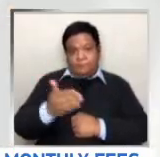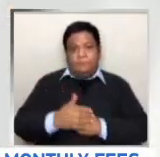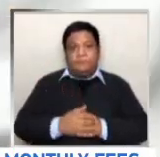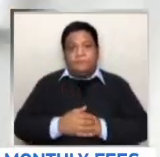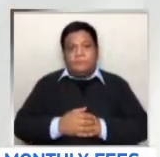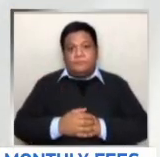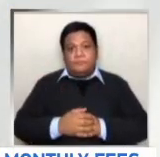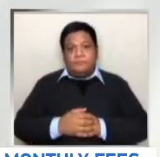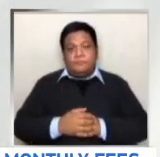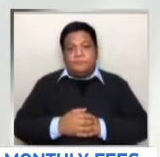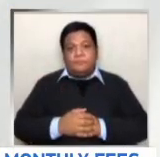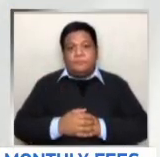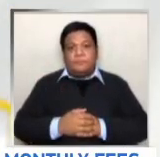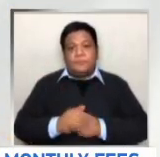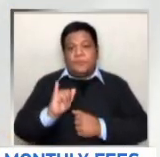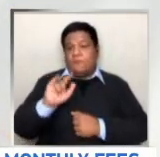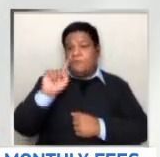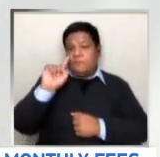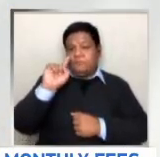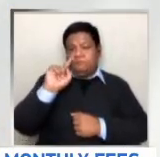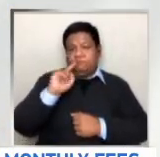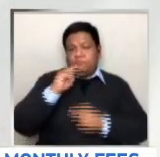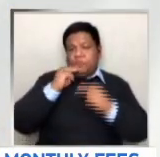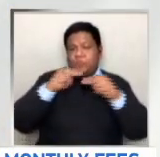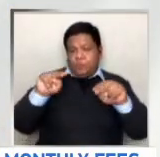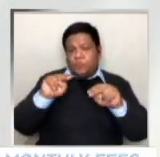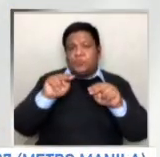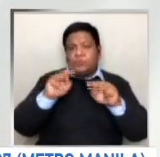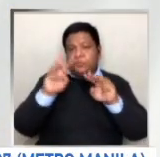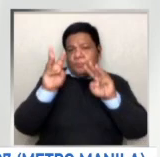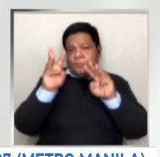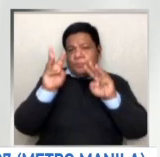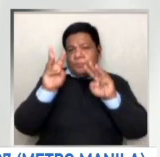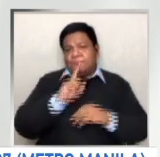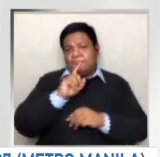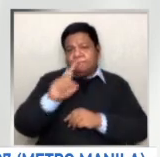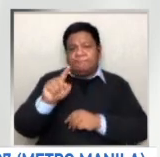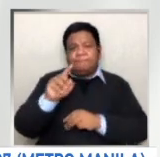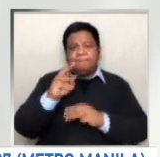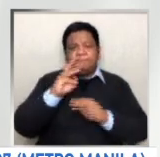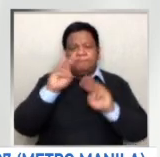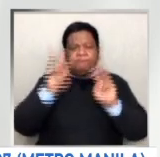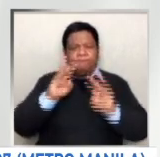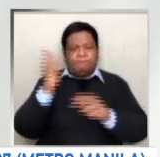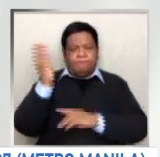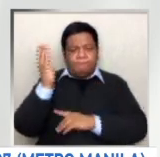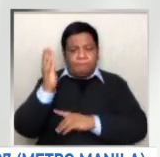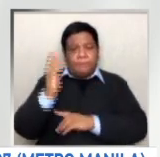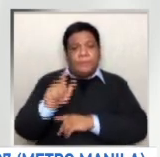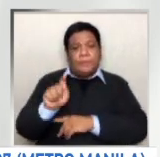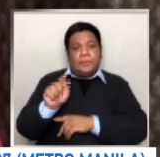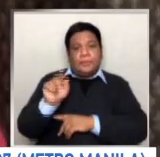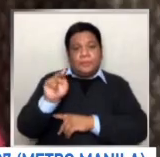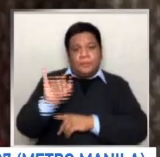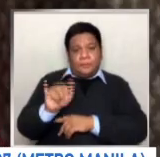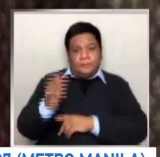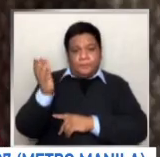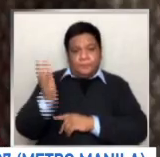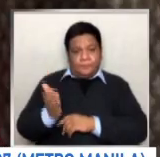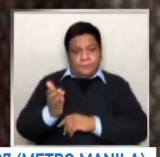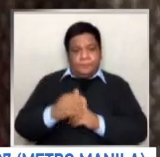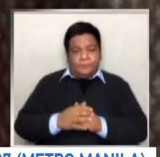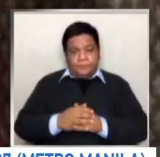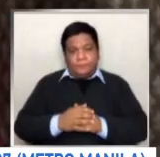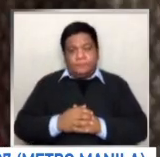ang ulat panahon ng tunay na weather forecaster, Nathaniel Mangtani Cruz. Mga